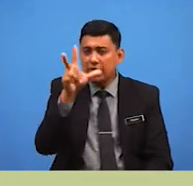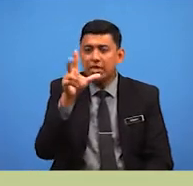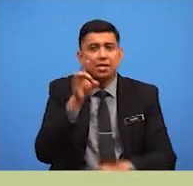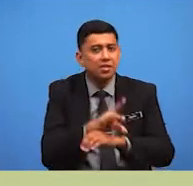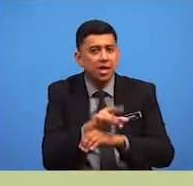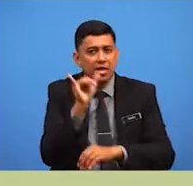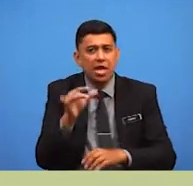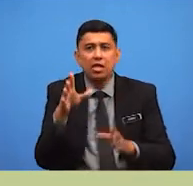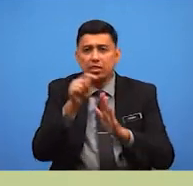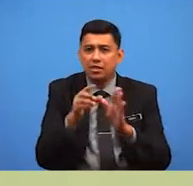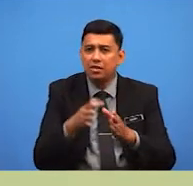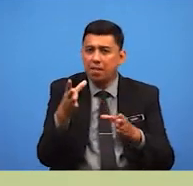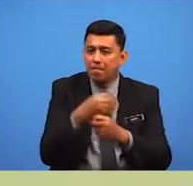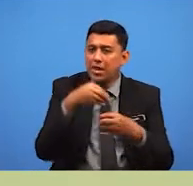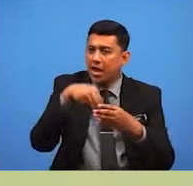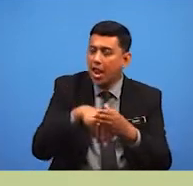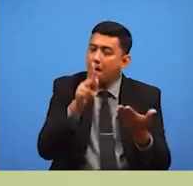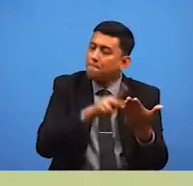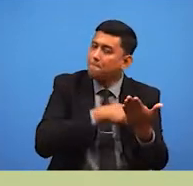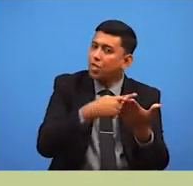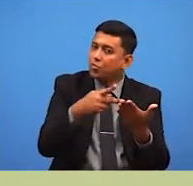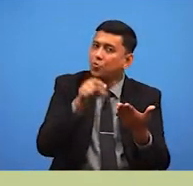yang terdapat dalam pantun ini.